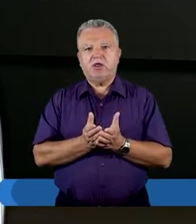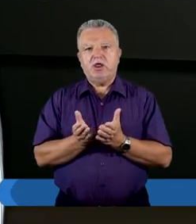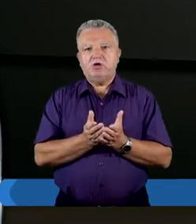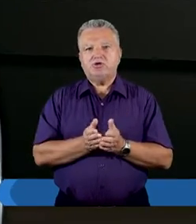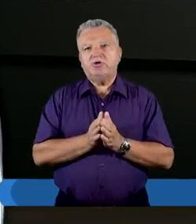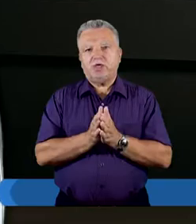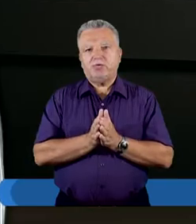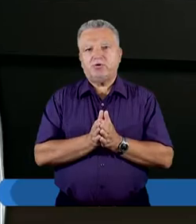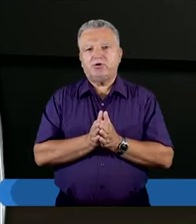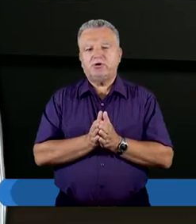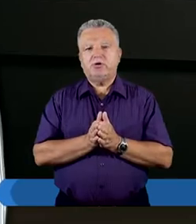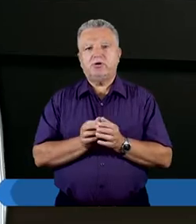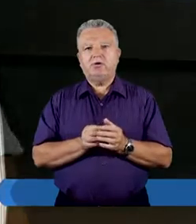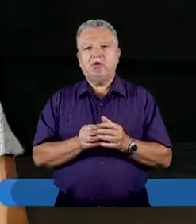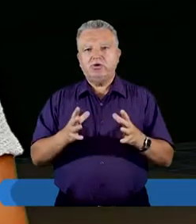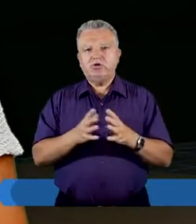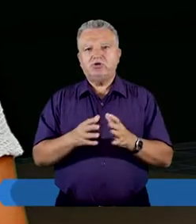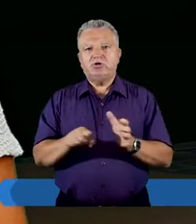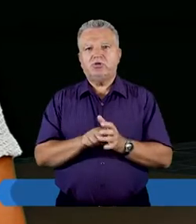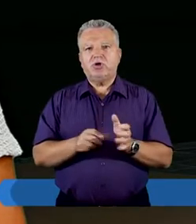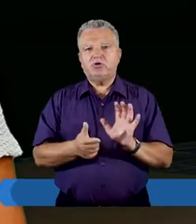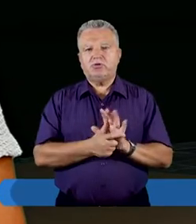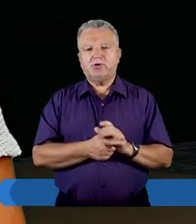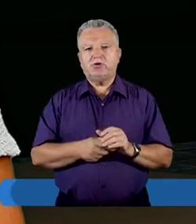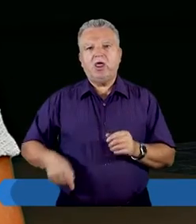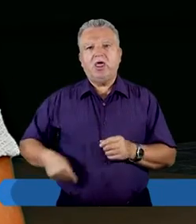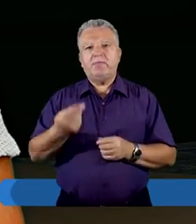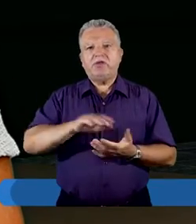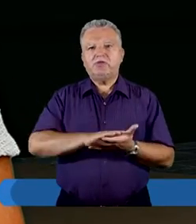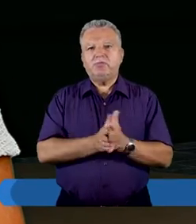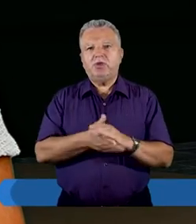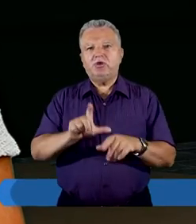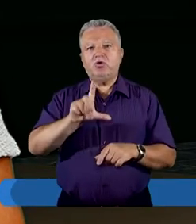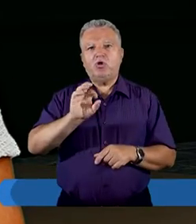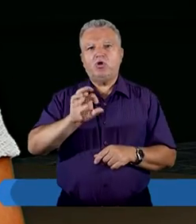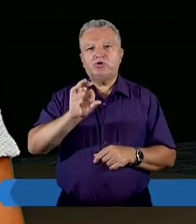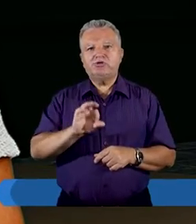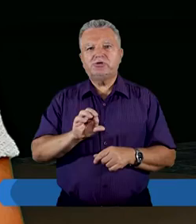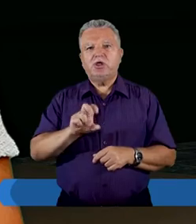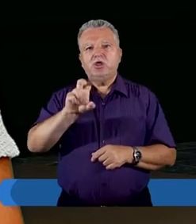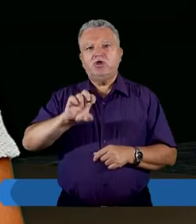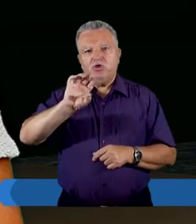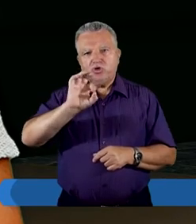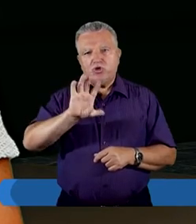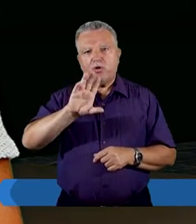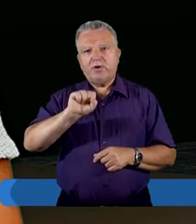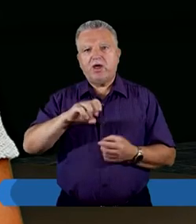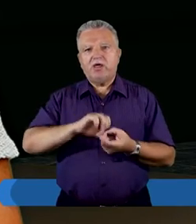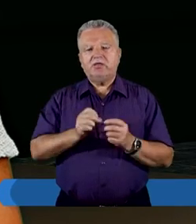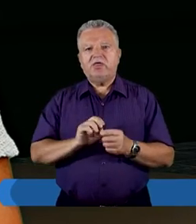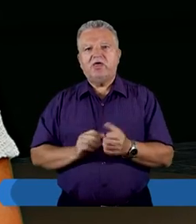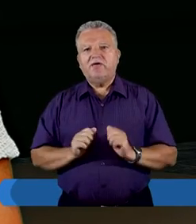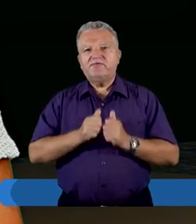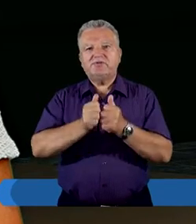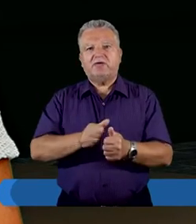10 do 17. Pan zmienił los Hioba, gdy wstawiał się za swoimi przyjaciółmi.